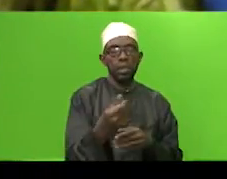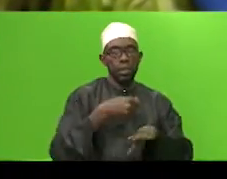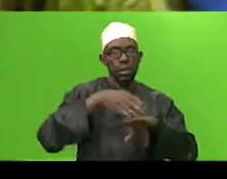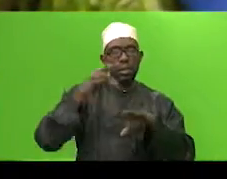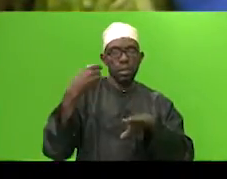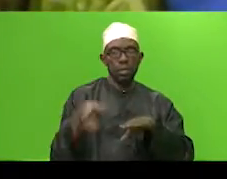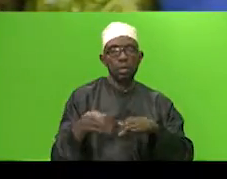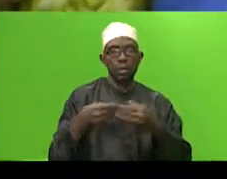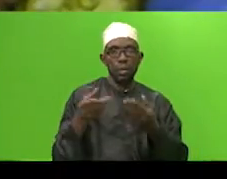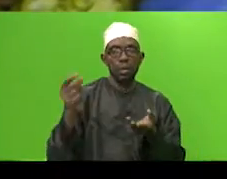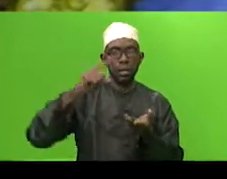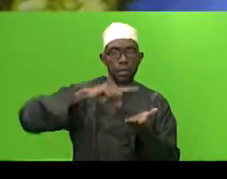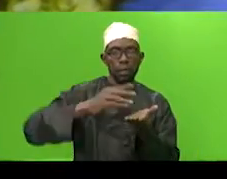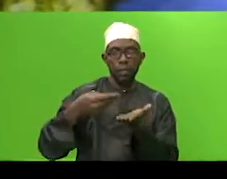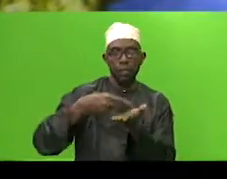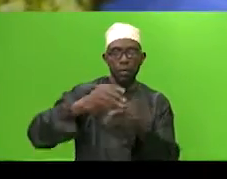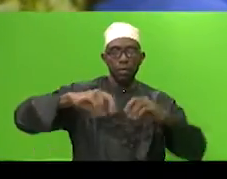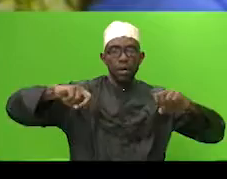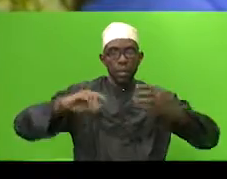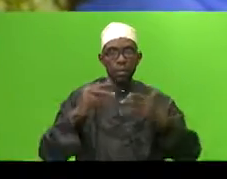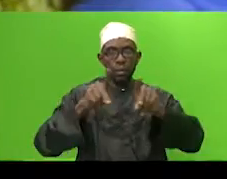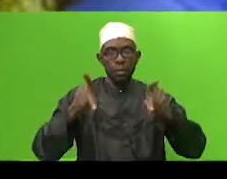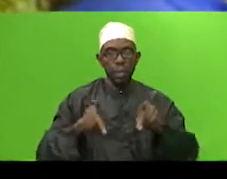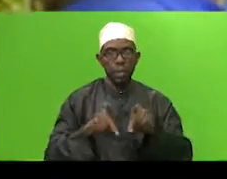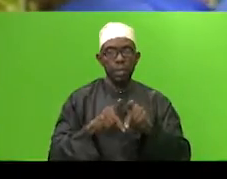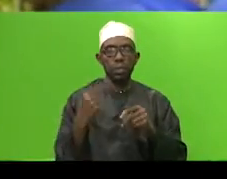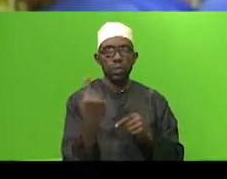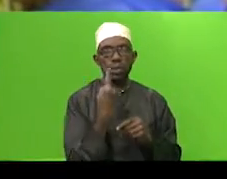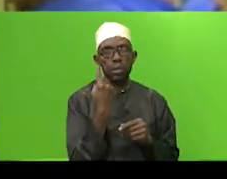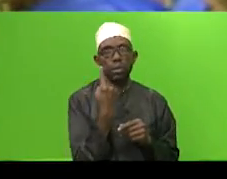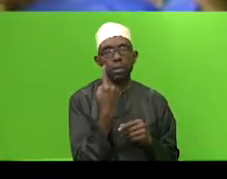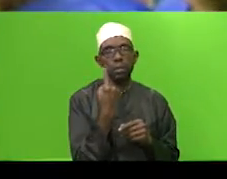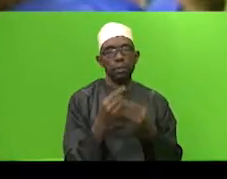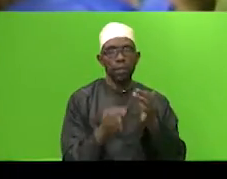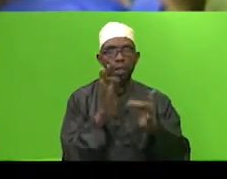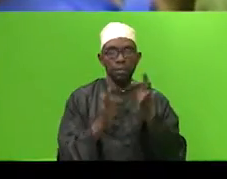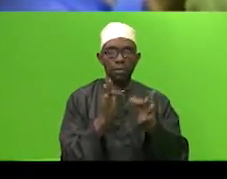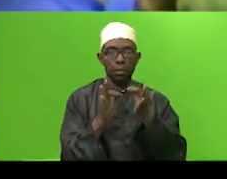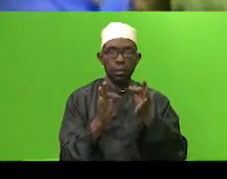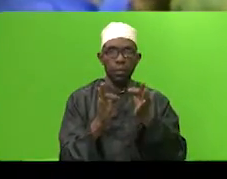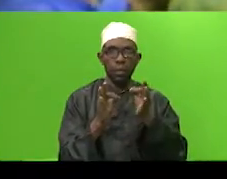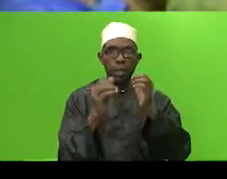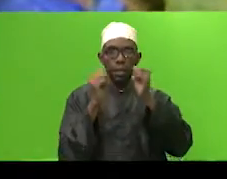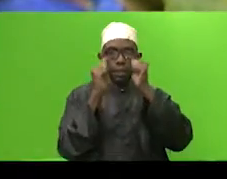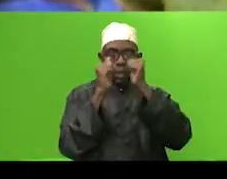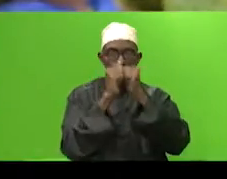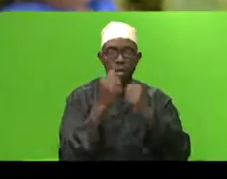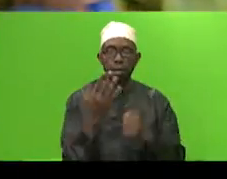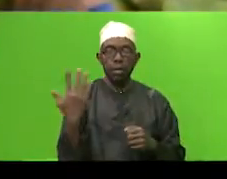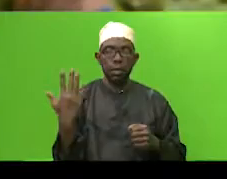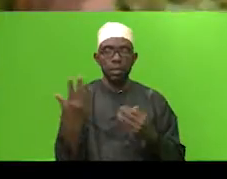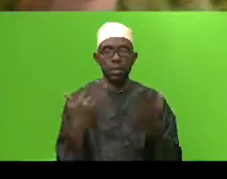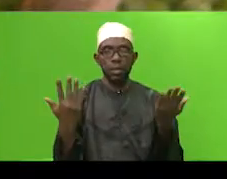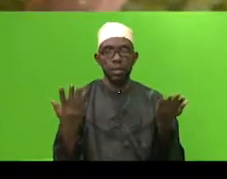20. Hiyo itabidi utafute mahali tu nikuwekea. Usipokuwa na kama una ni 10 pieces of this,